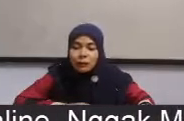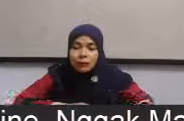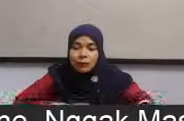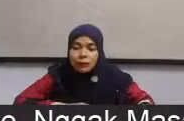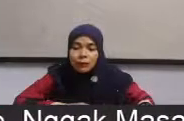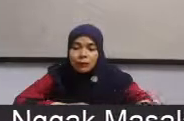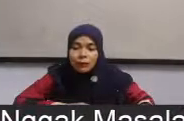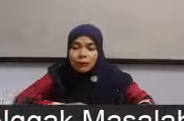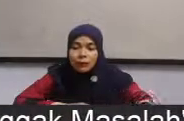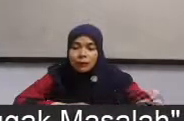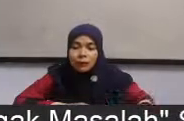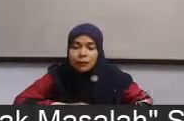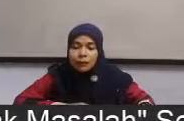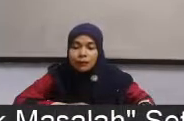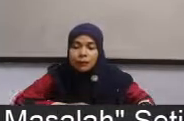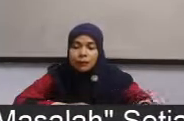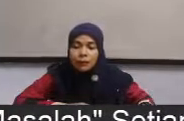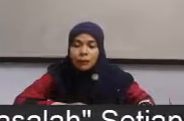di